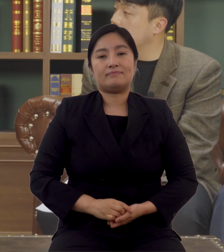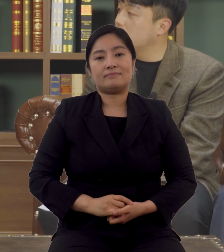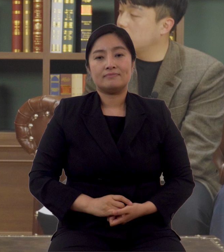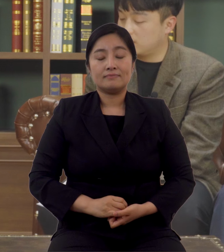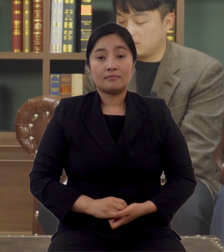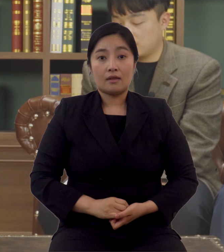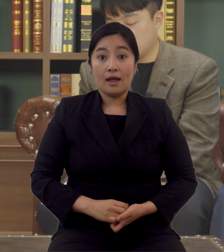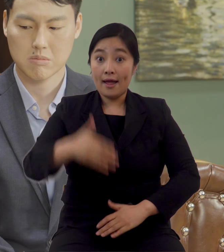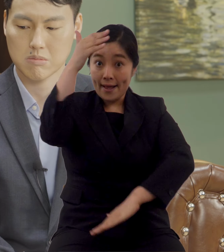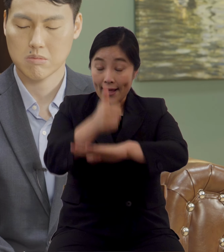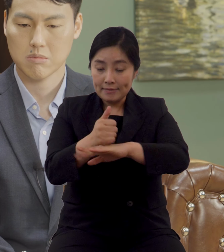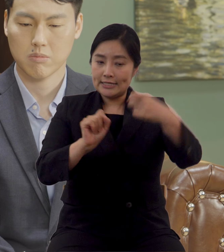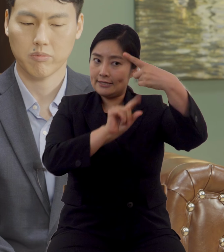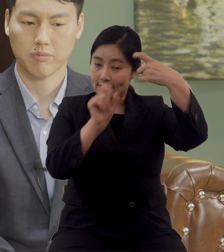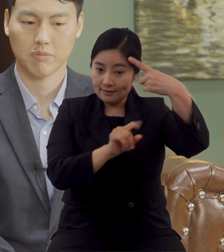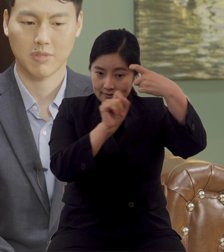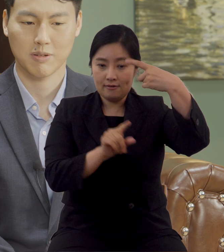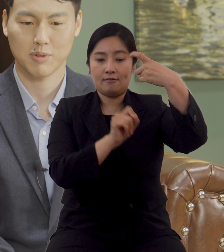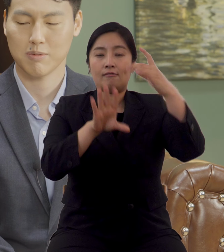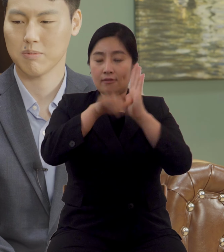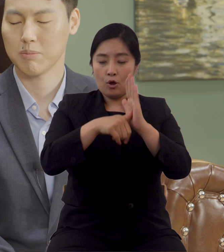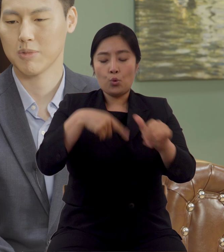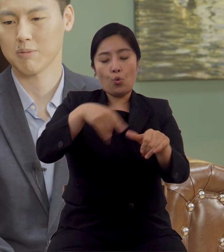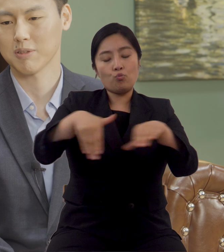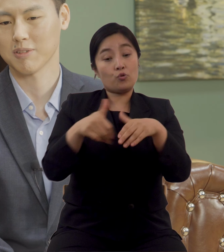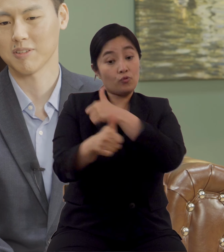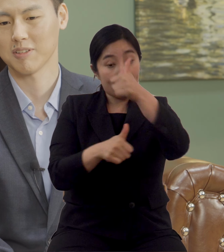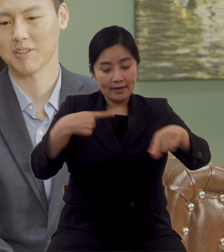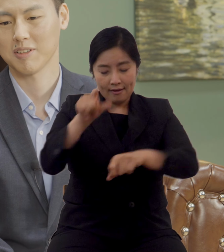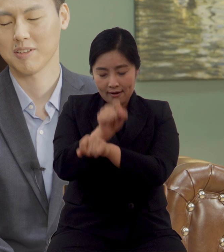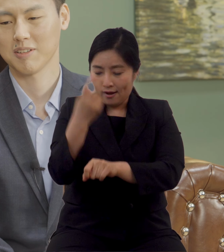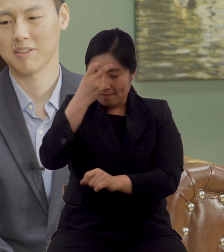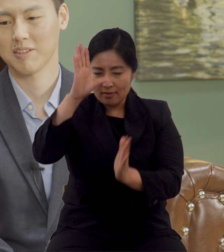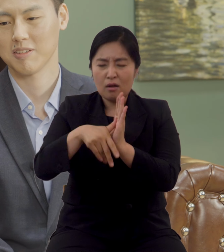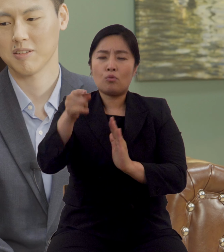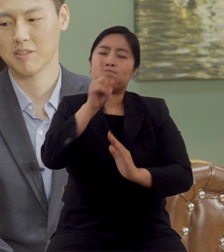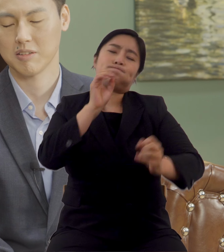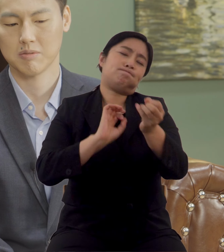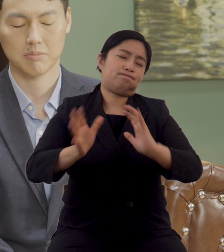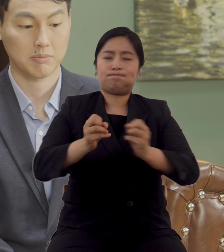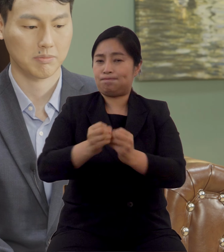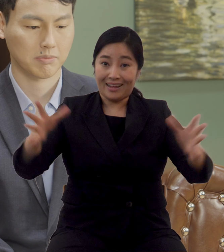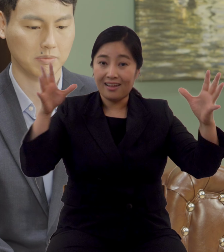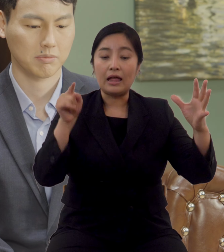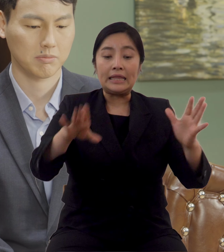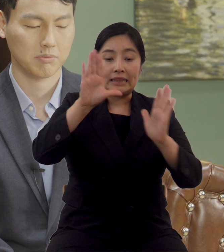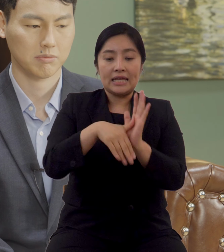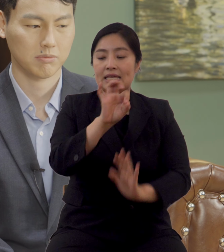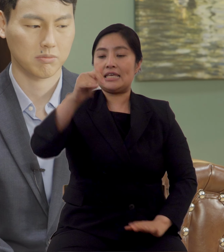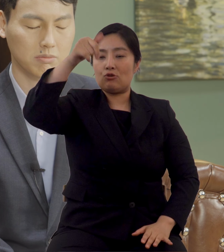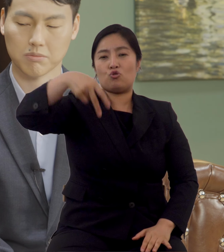않을까 싶습니다. 결국 11월 11일 날 이제 교문위 행정사무감사에 또 이 문제가 다뤄지게